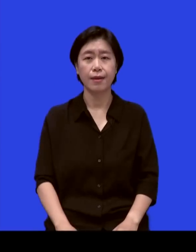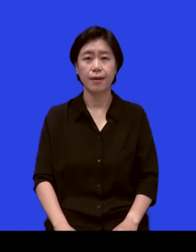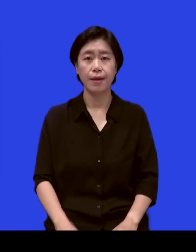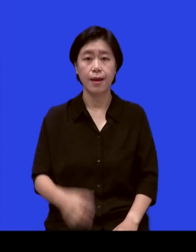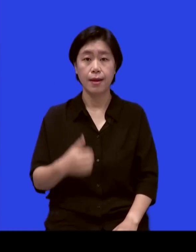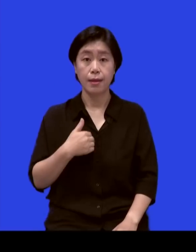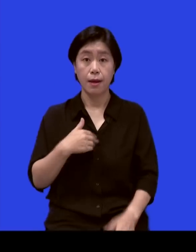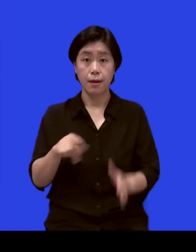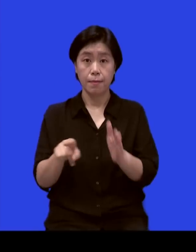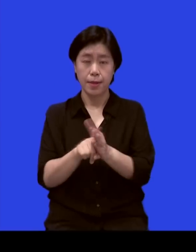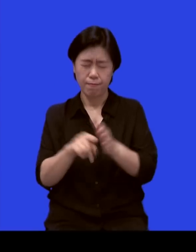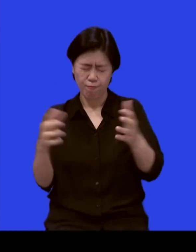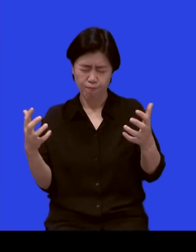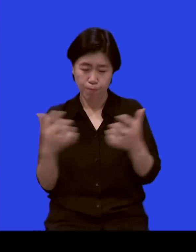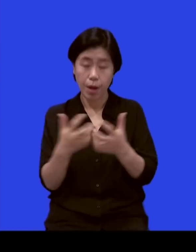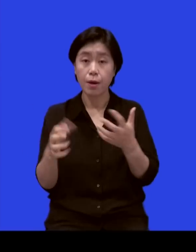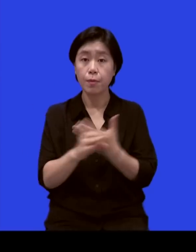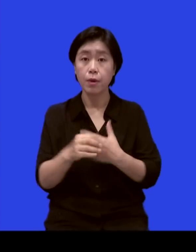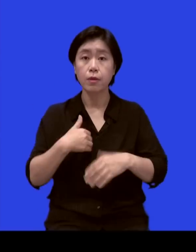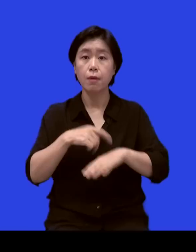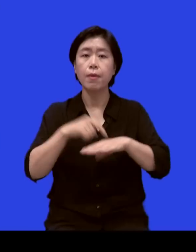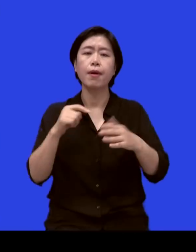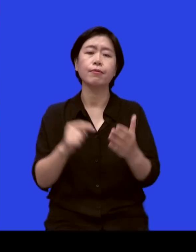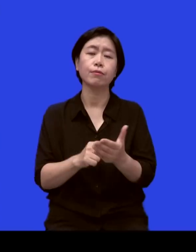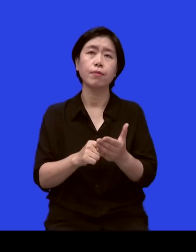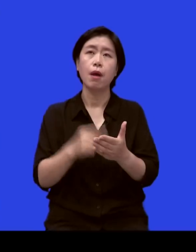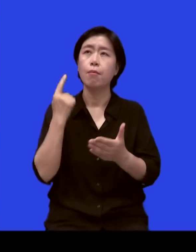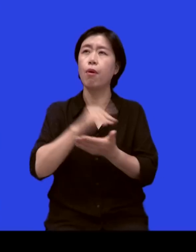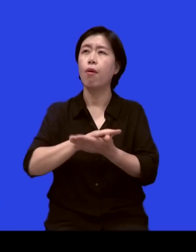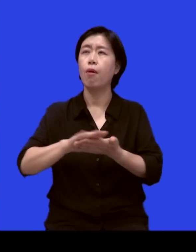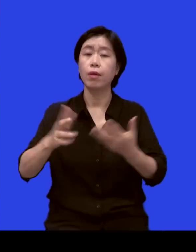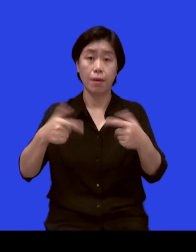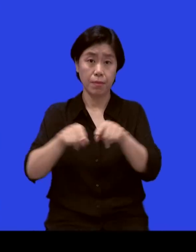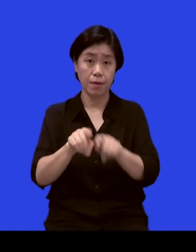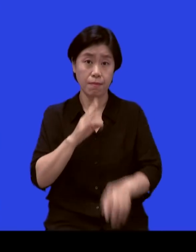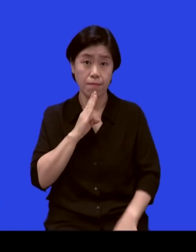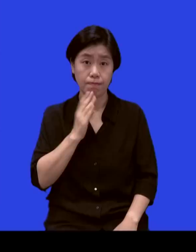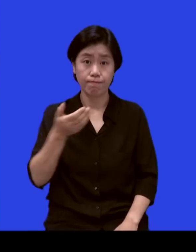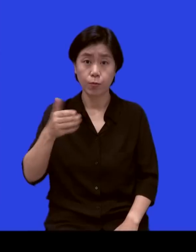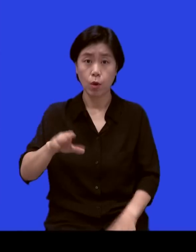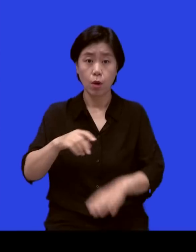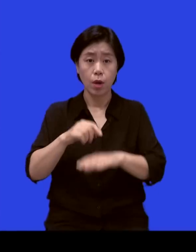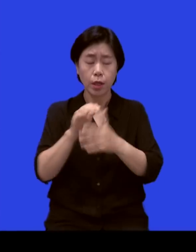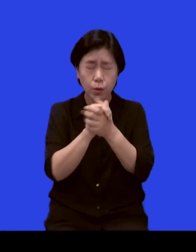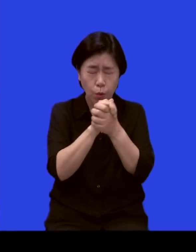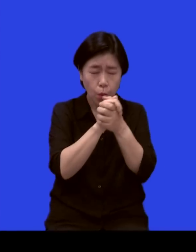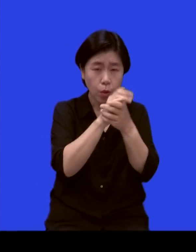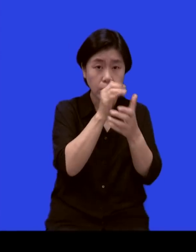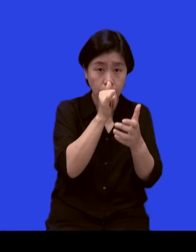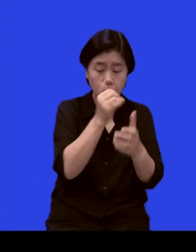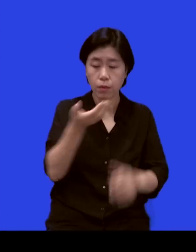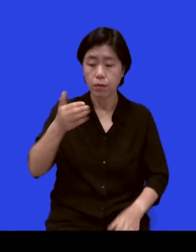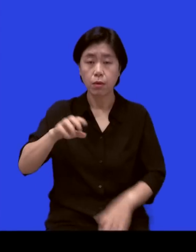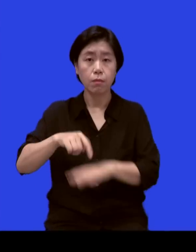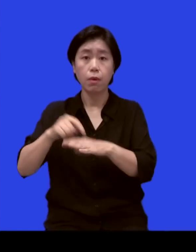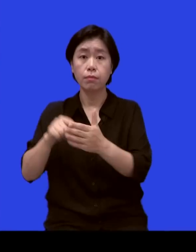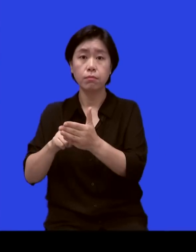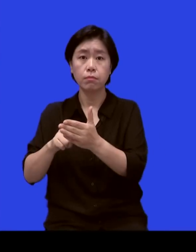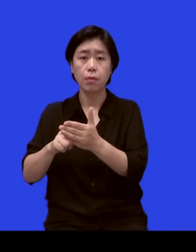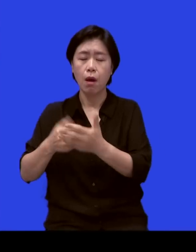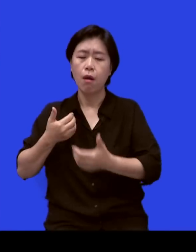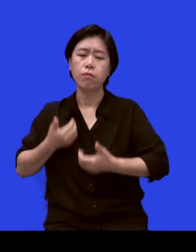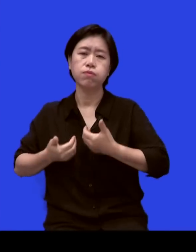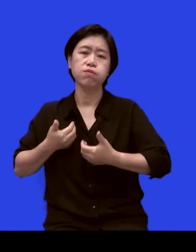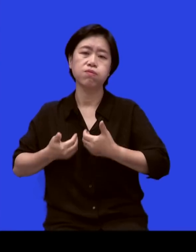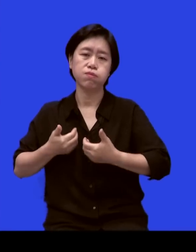평안해야 돼요. 근데 늘 파도 같잖아요. 아, 그럼요. 그러니까 이게 기도를 이렇게 했는데 전혀 또 그 기도하고는 내용하고는